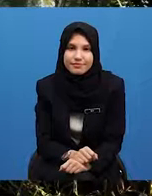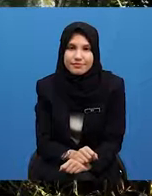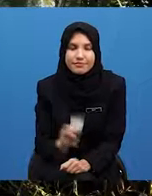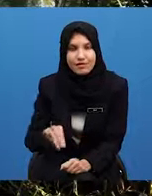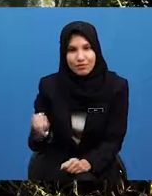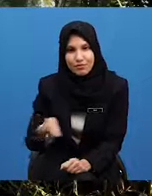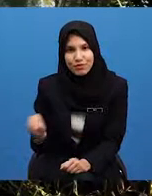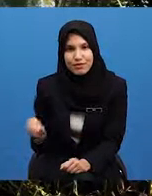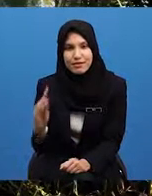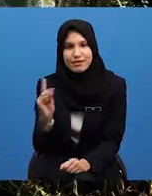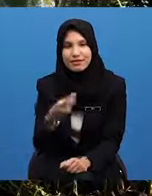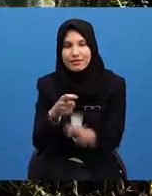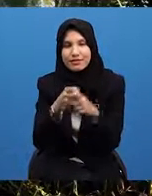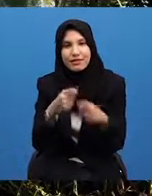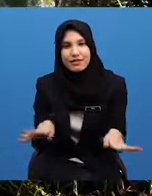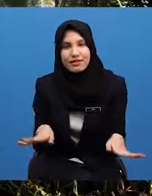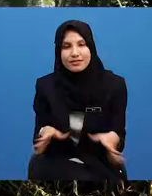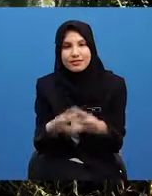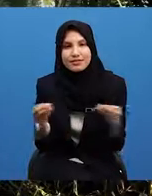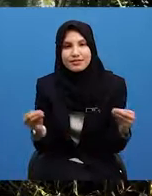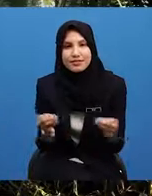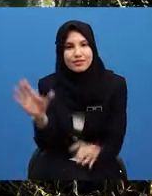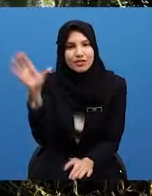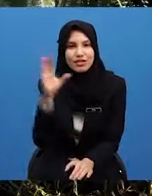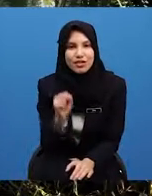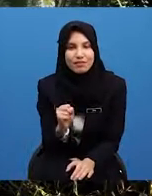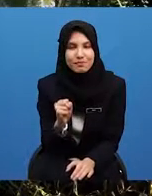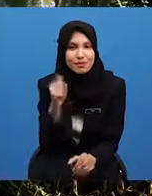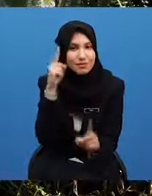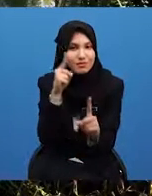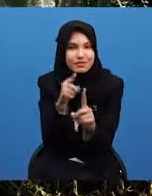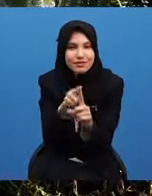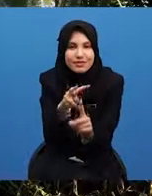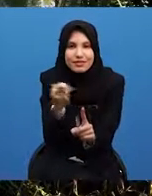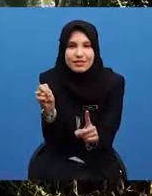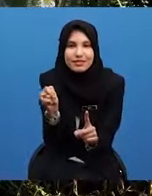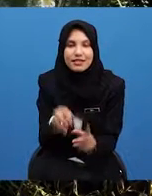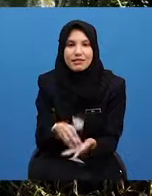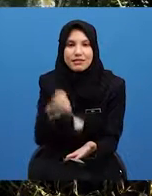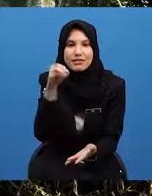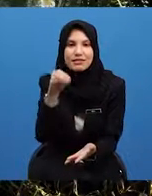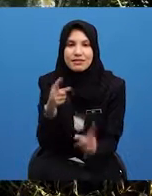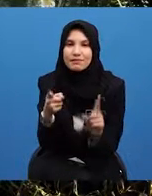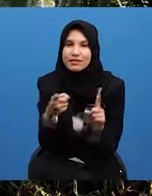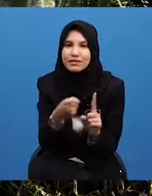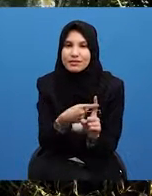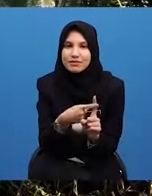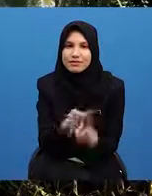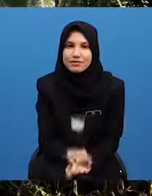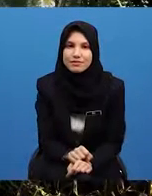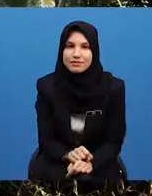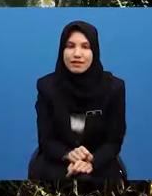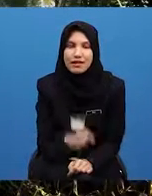Baik murid-murid, kita telah selesai mencapai objektif pembelajaran yang